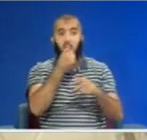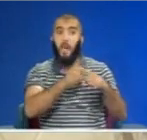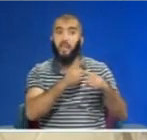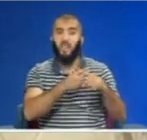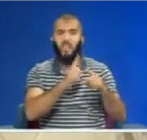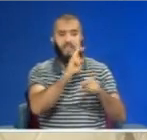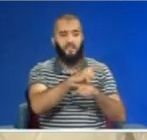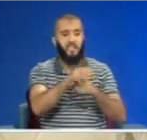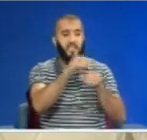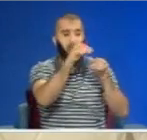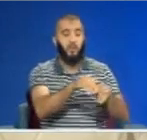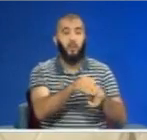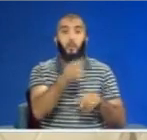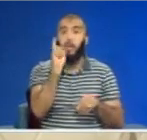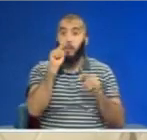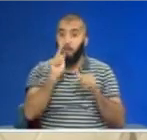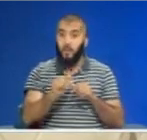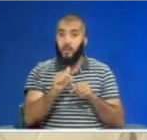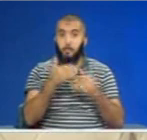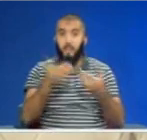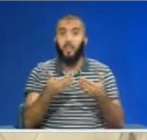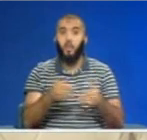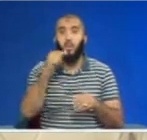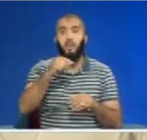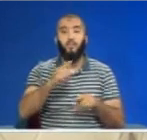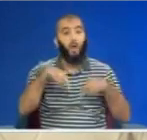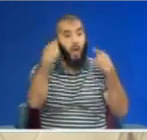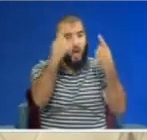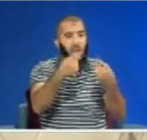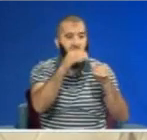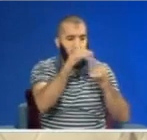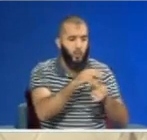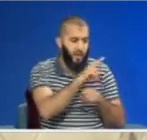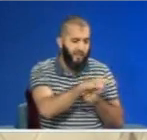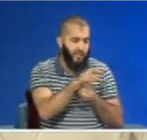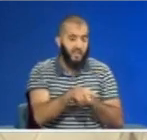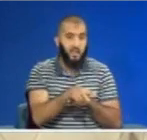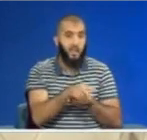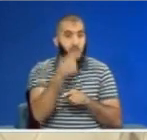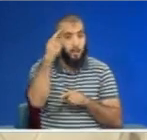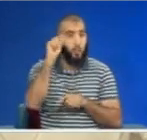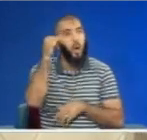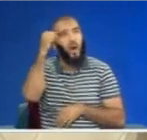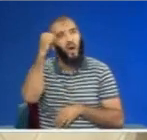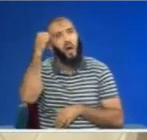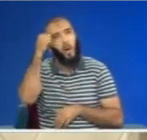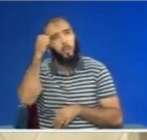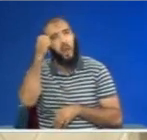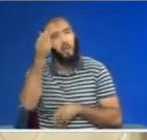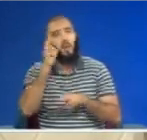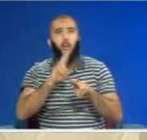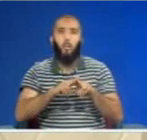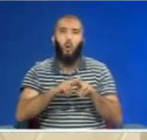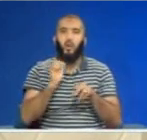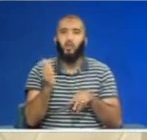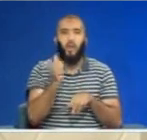القبور، ألا فزوروها فإنها تذكركم الآخرة، وفي الرواية تذكركم الموت. قال العلماء: في